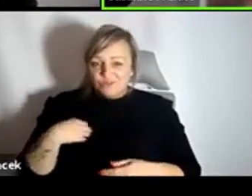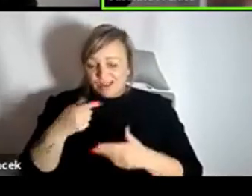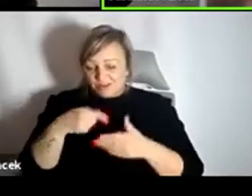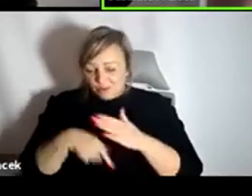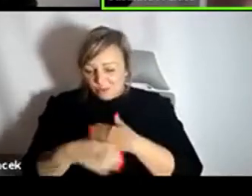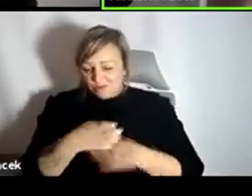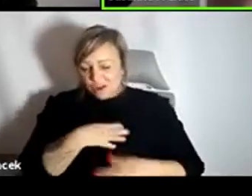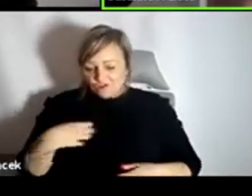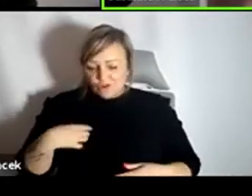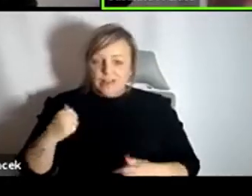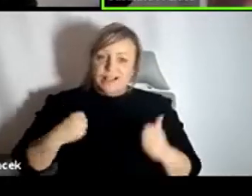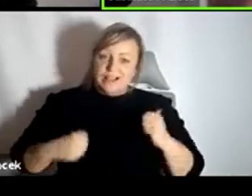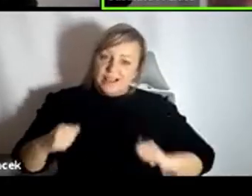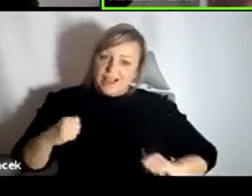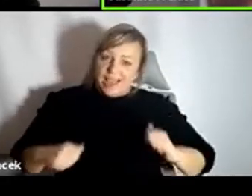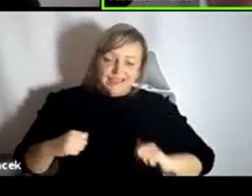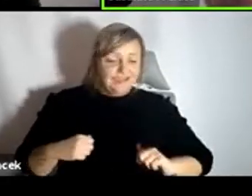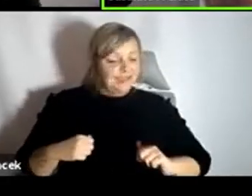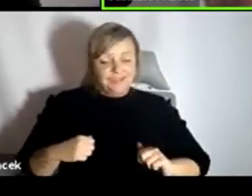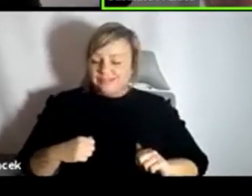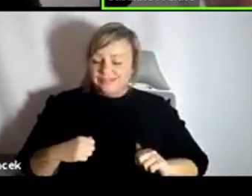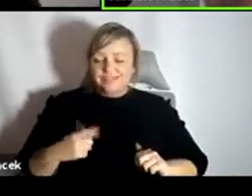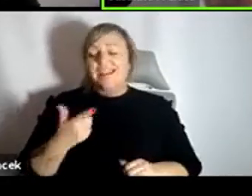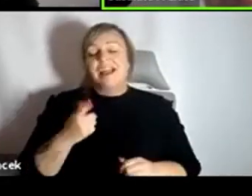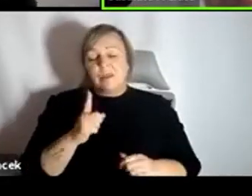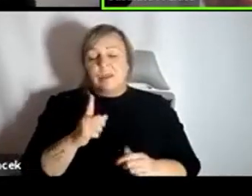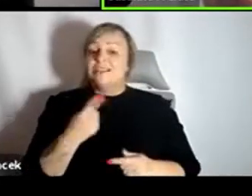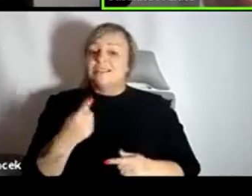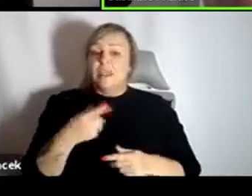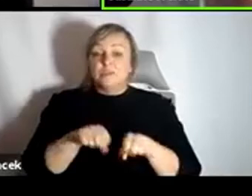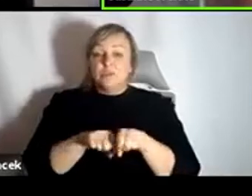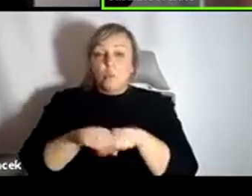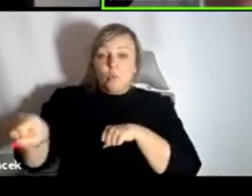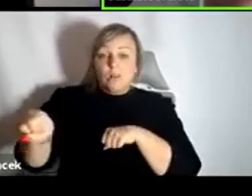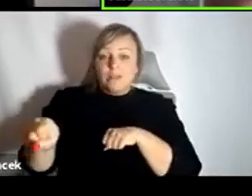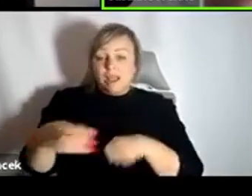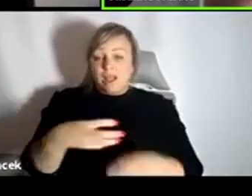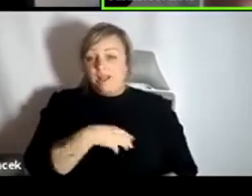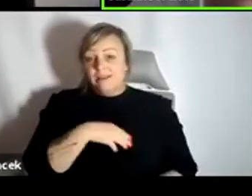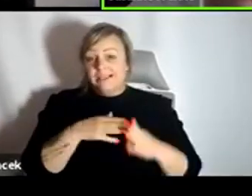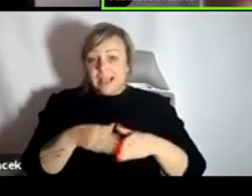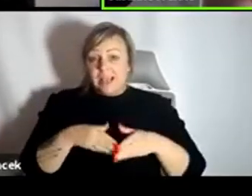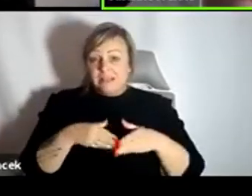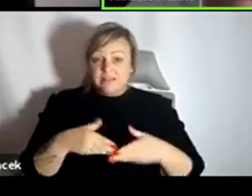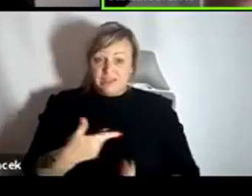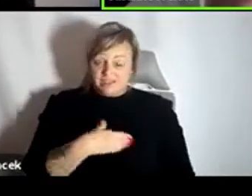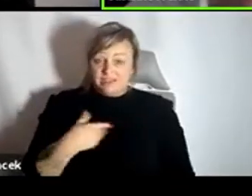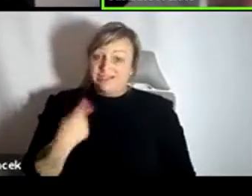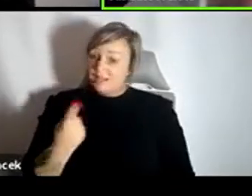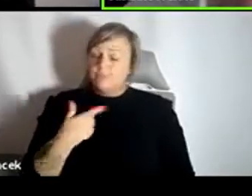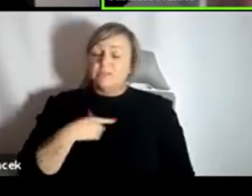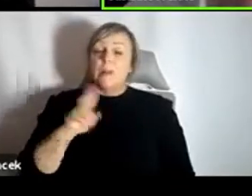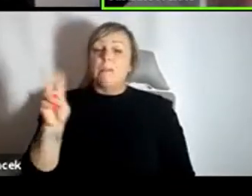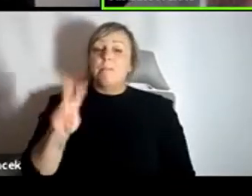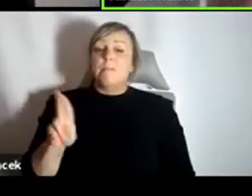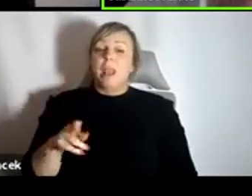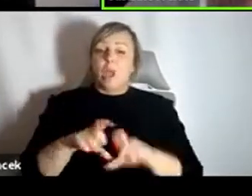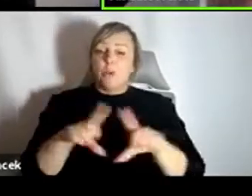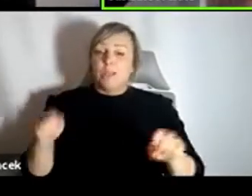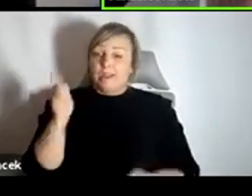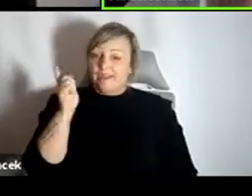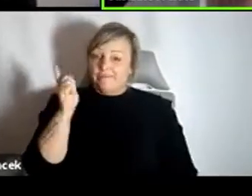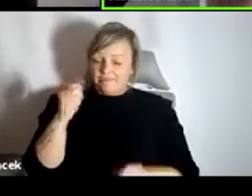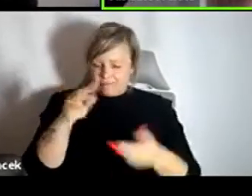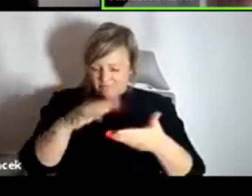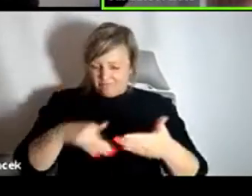leiden, haben sich natürlich auch die Ultras Gelsenkirchen mit einem blauen Brief, der hieß Haltung und